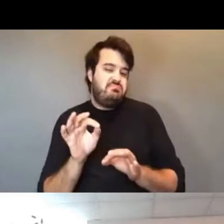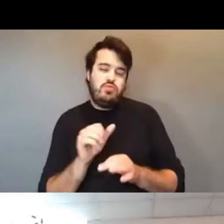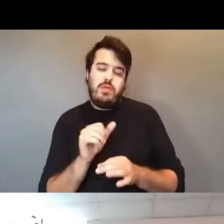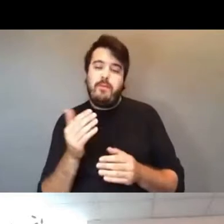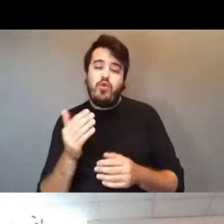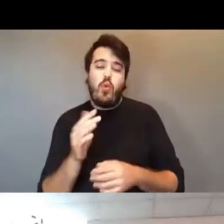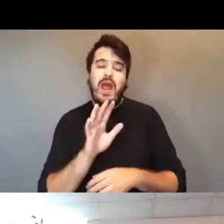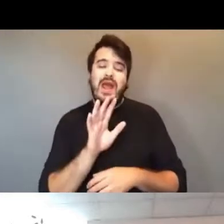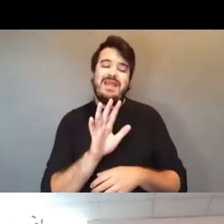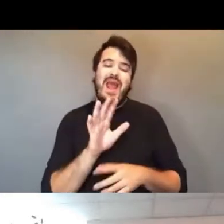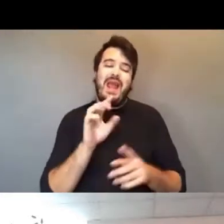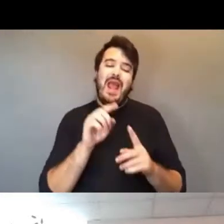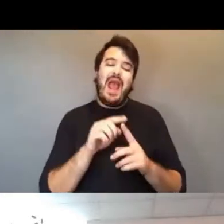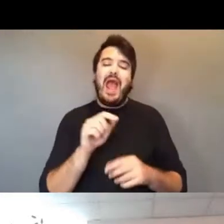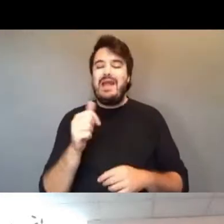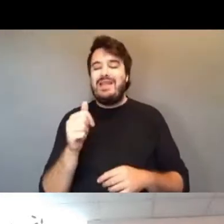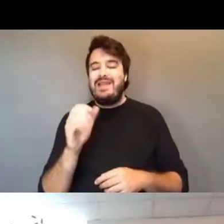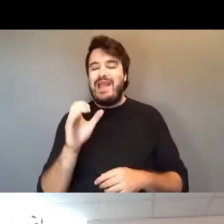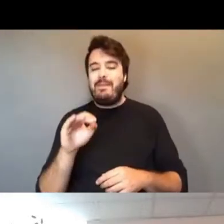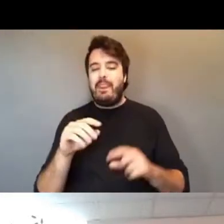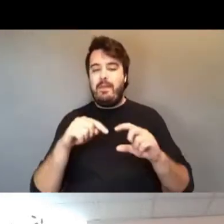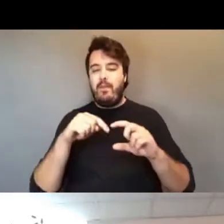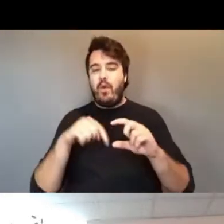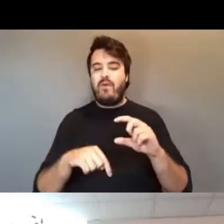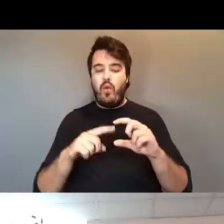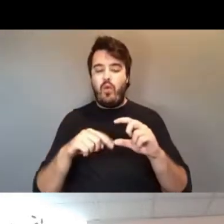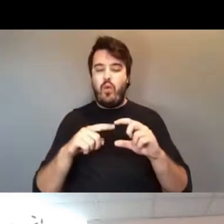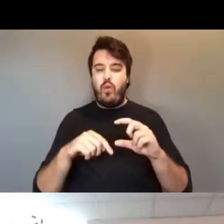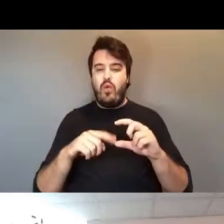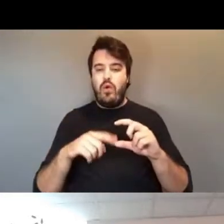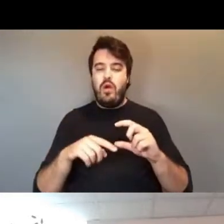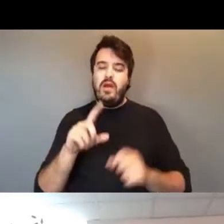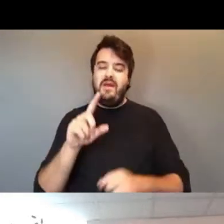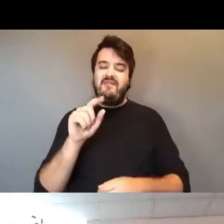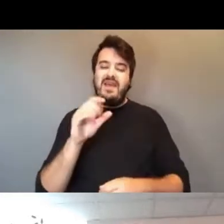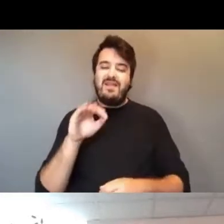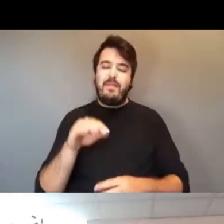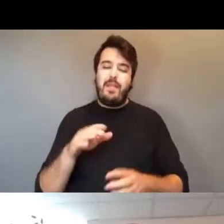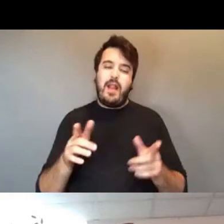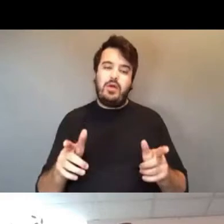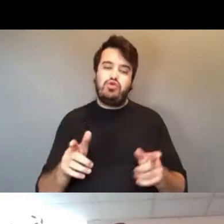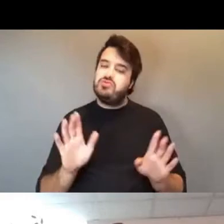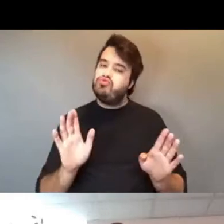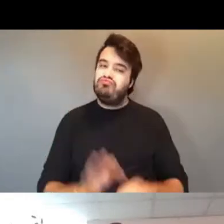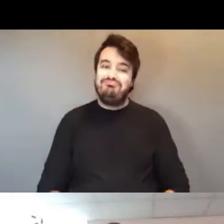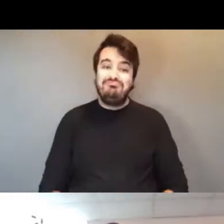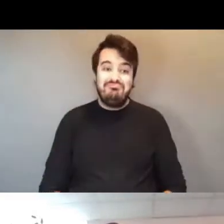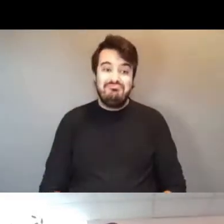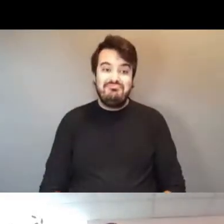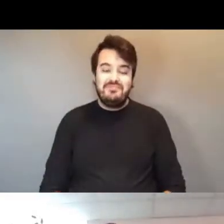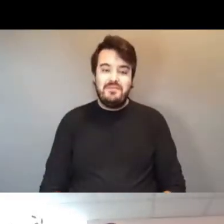10 cm de creux, puis 20 cm de large.